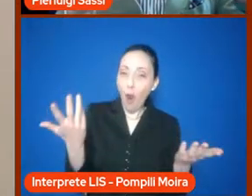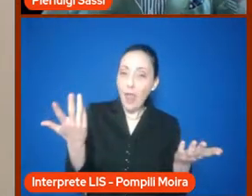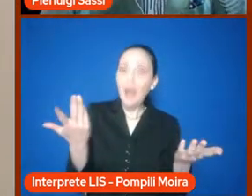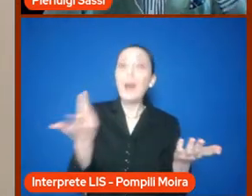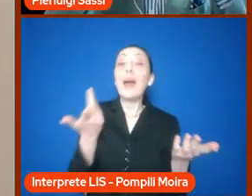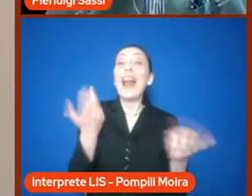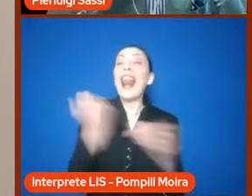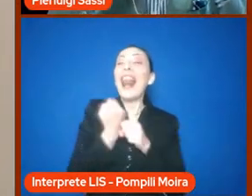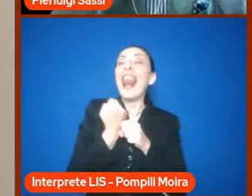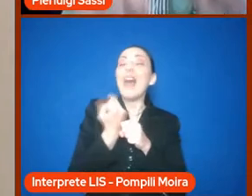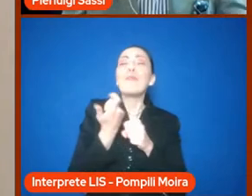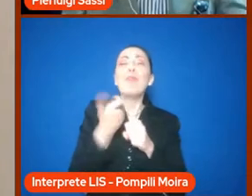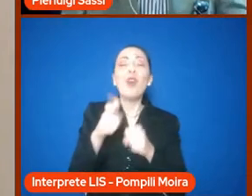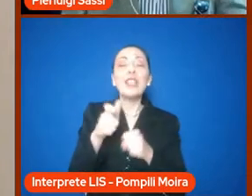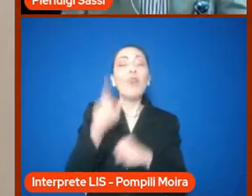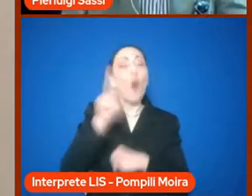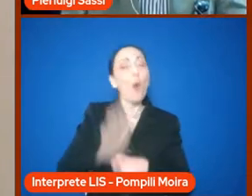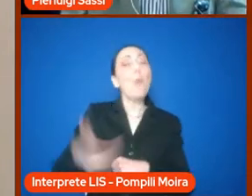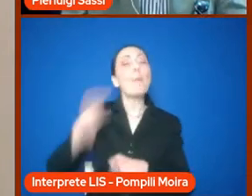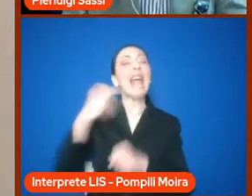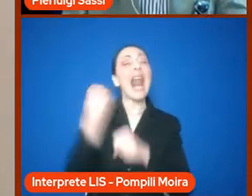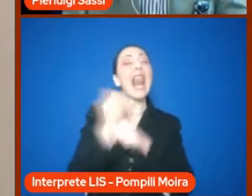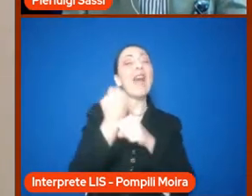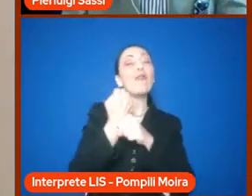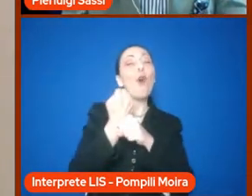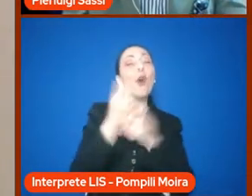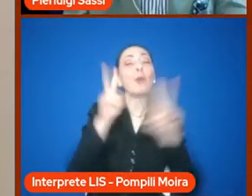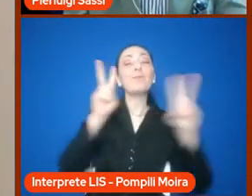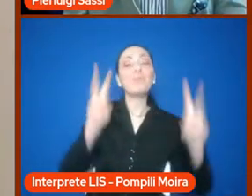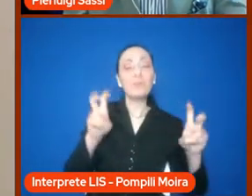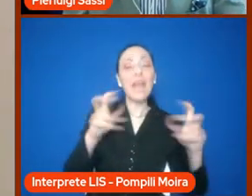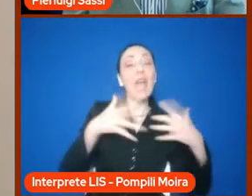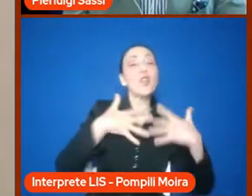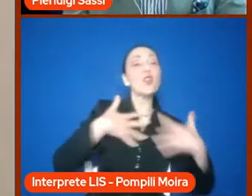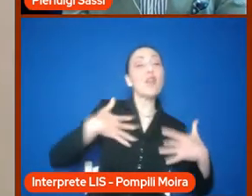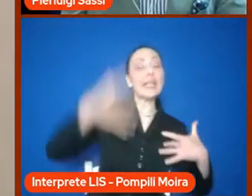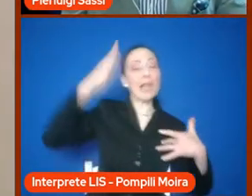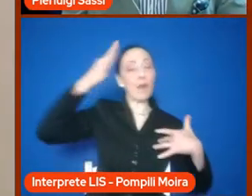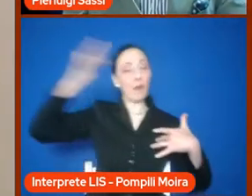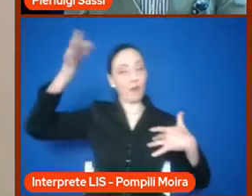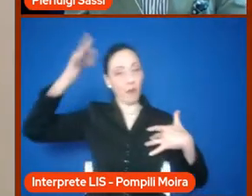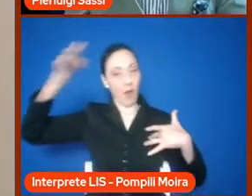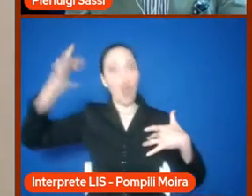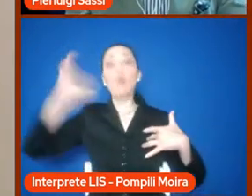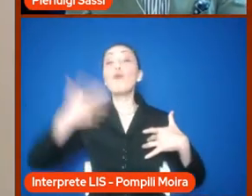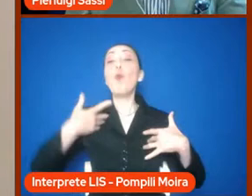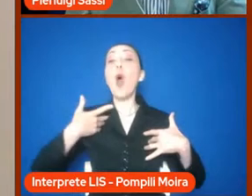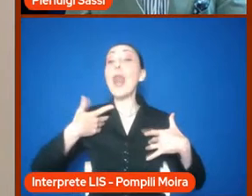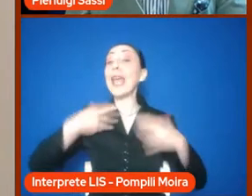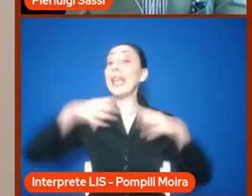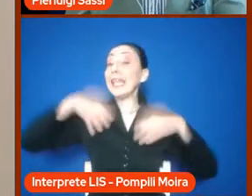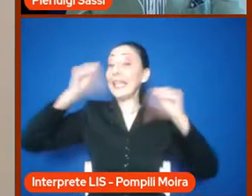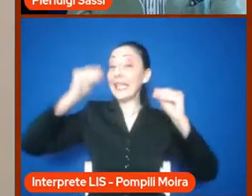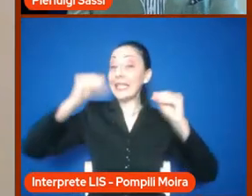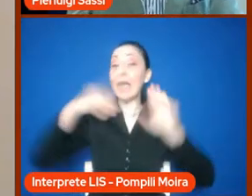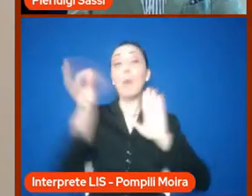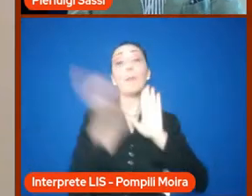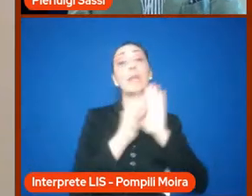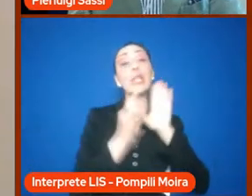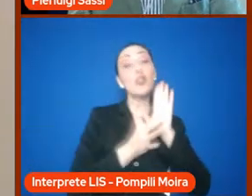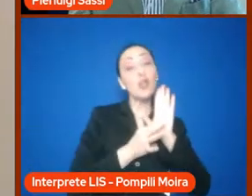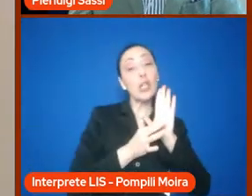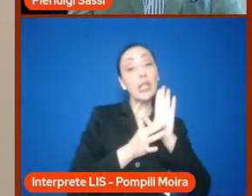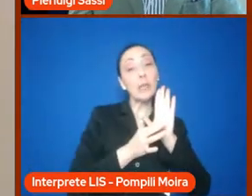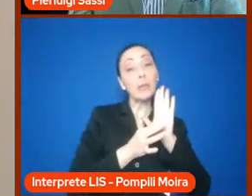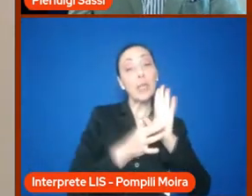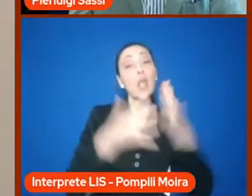lavora in scienza e filosofia, partendo da principi scientifico-filosofici. Potrebbe sembrare strano, perché visto come